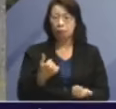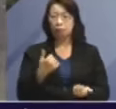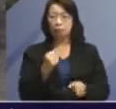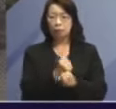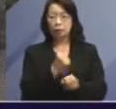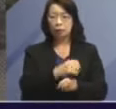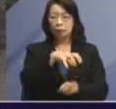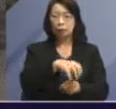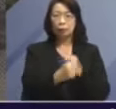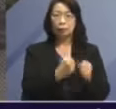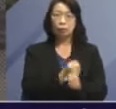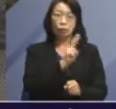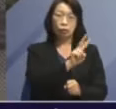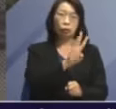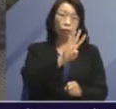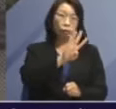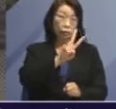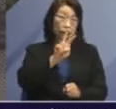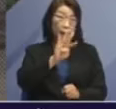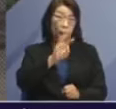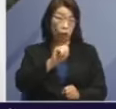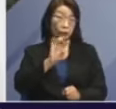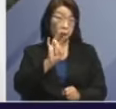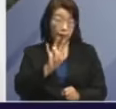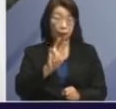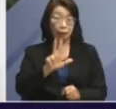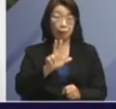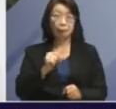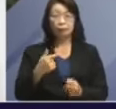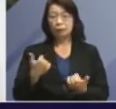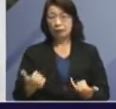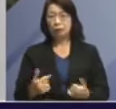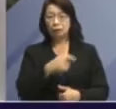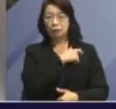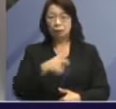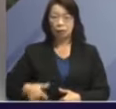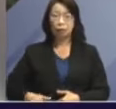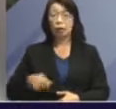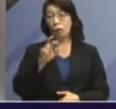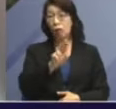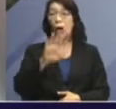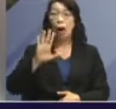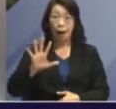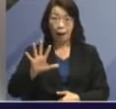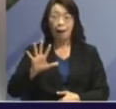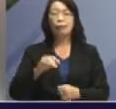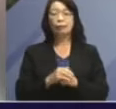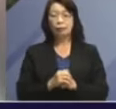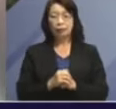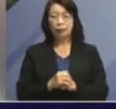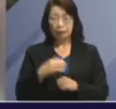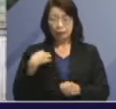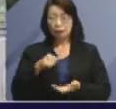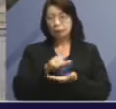หรือปีพุทธศักราช2443ในรัชสมัยของพระบาทสมเด็จพระจุลจอมเกล้าเจ้าอยู่หัวรัชกาลที่